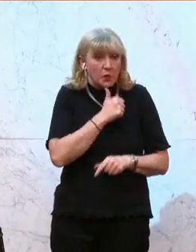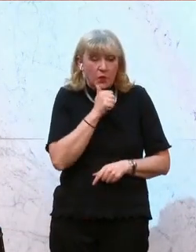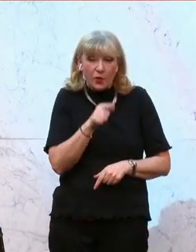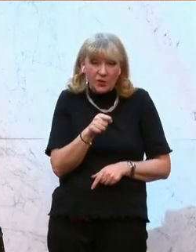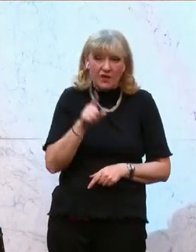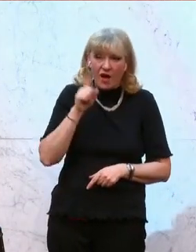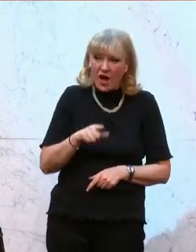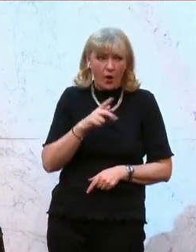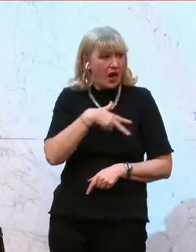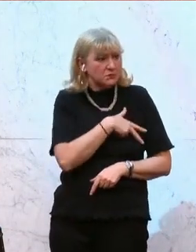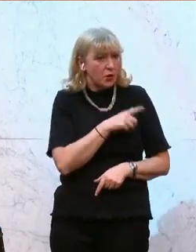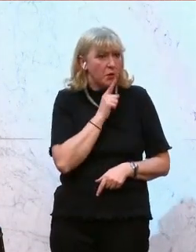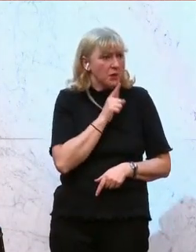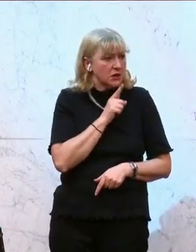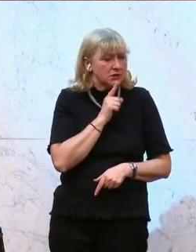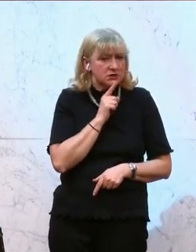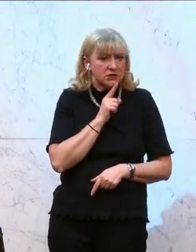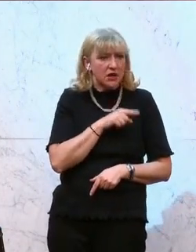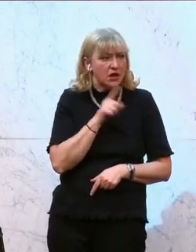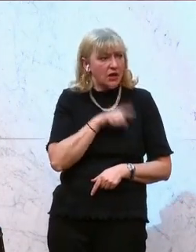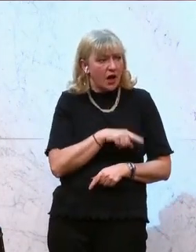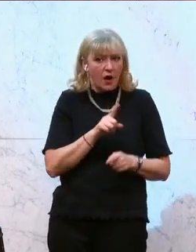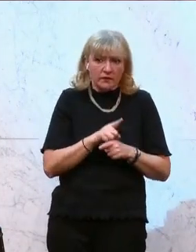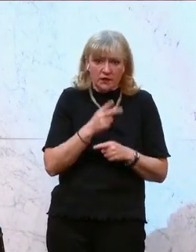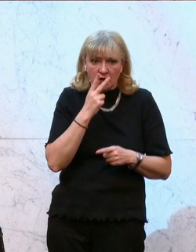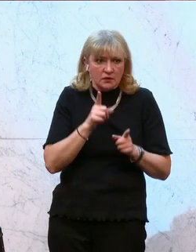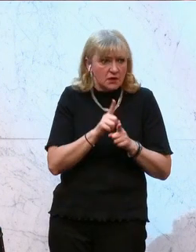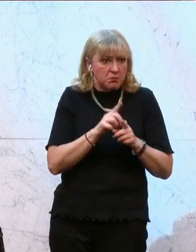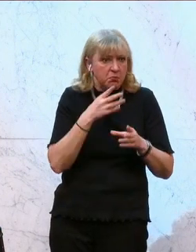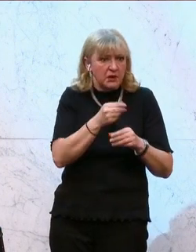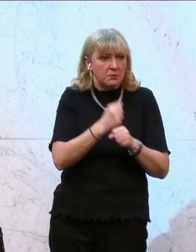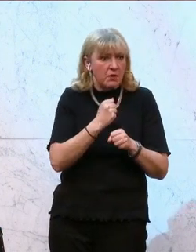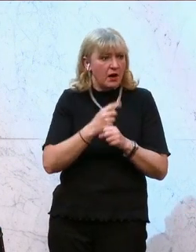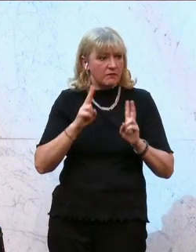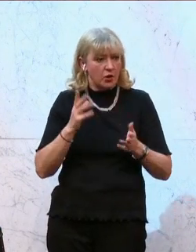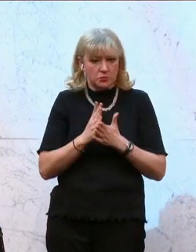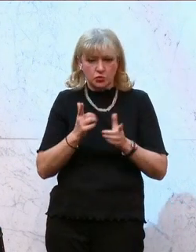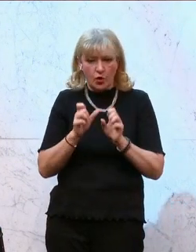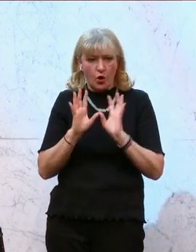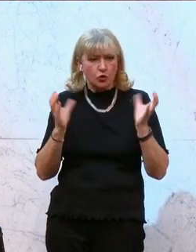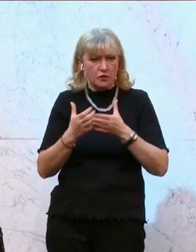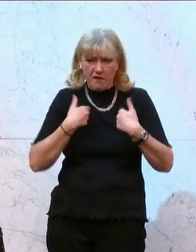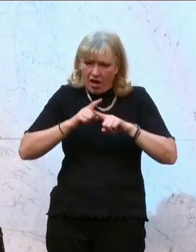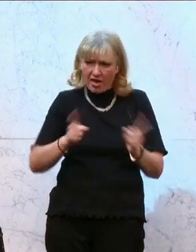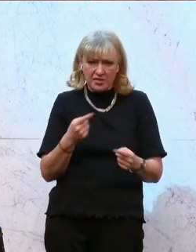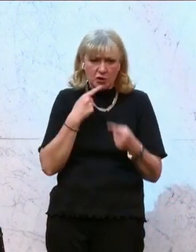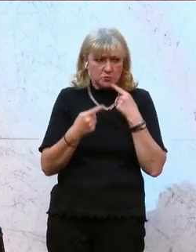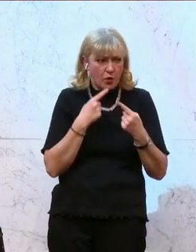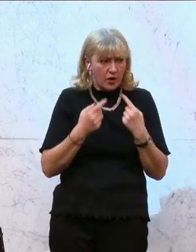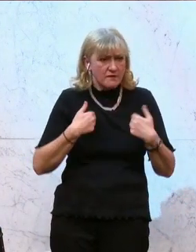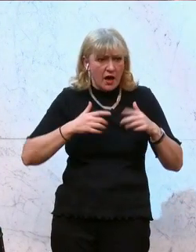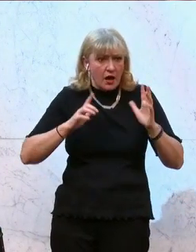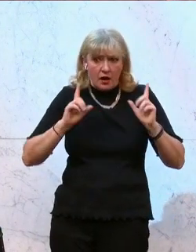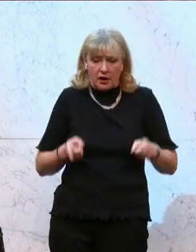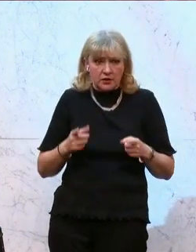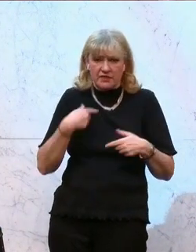und auch die SPÖ ein bisschen im Vorfeld Kreide gegessen haben. Denn im Ausschuss hat sich das schon vollkommen anders angehört. Da sind sie richtig losgegangen mit